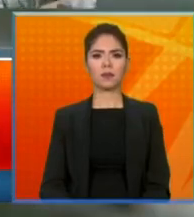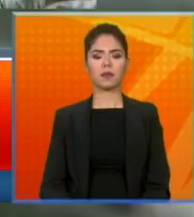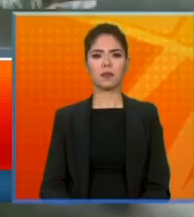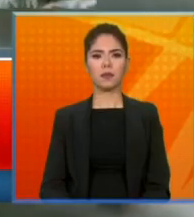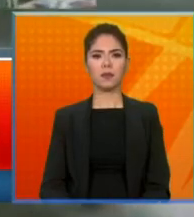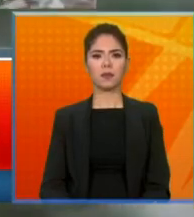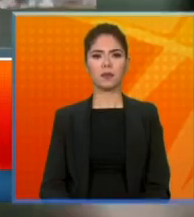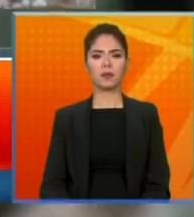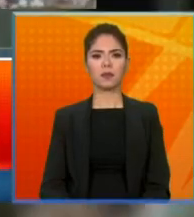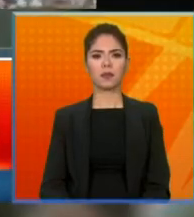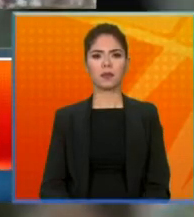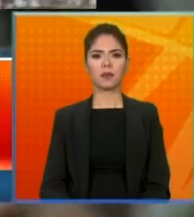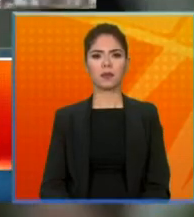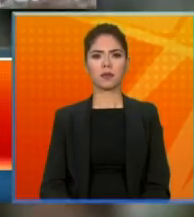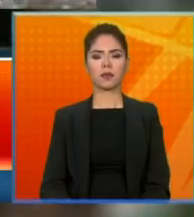الخبز